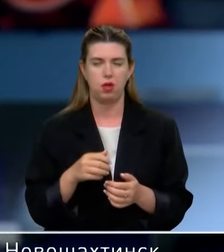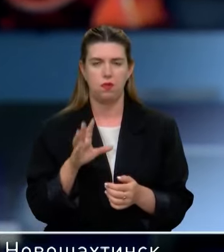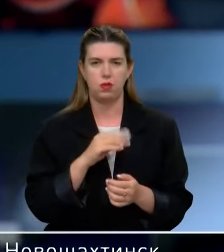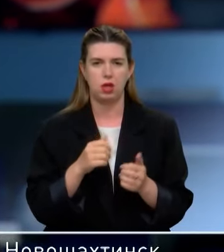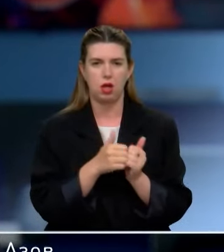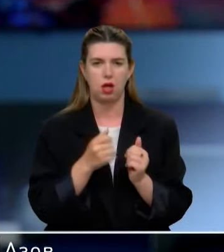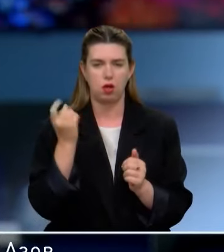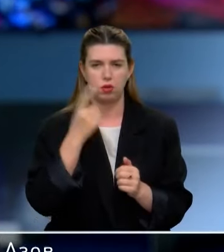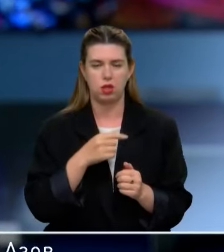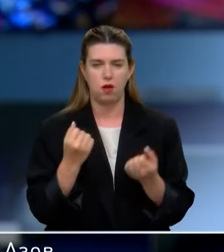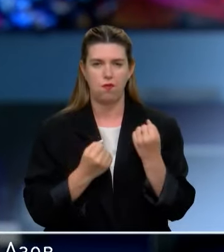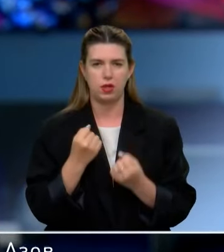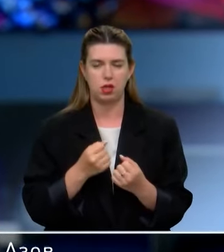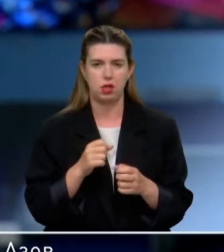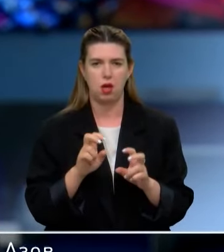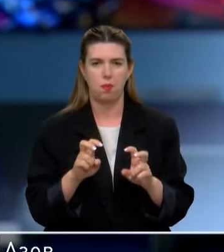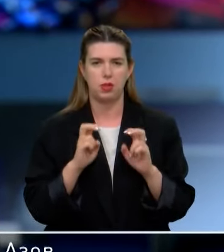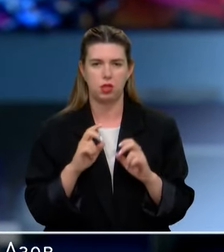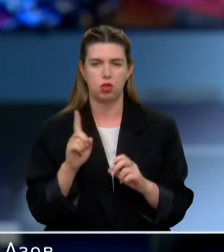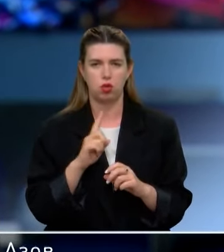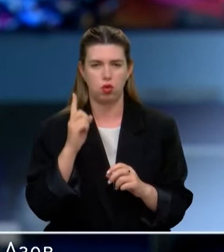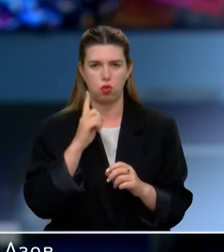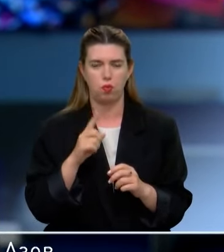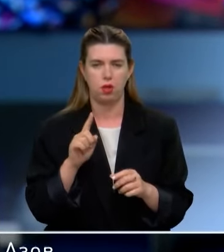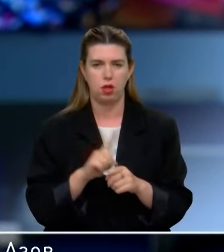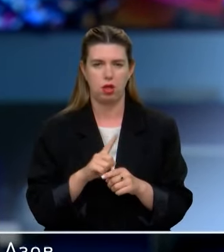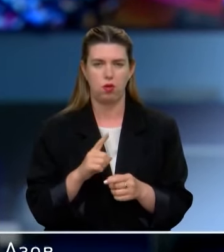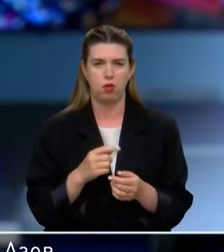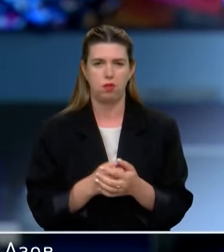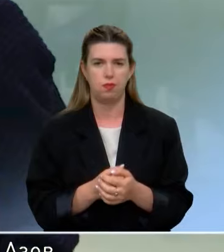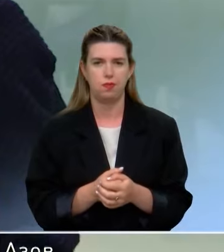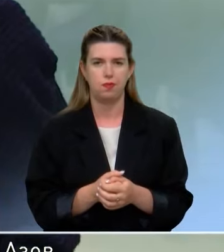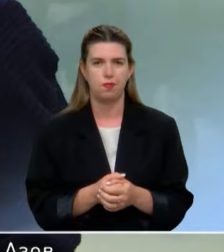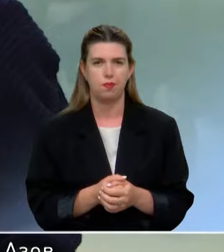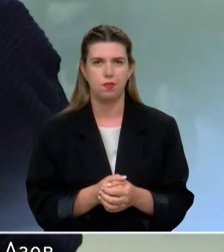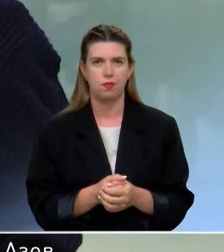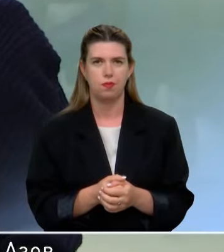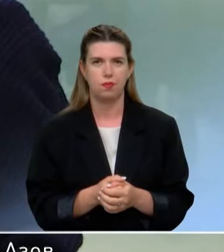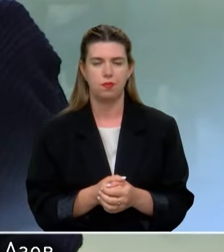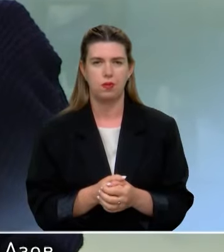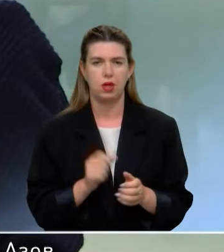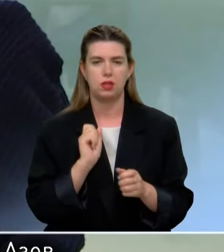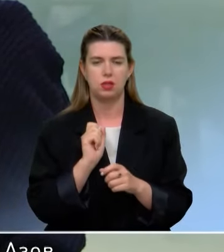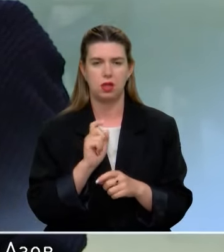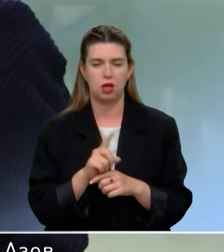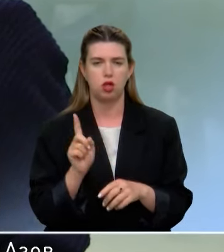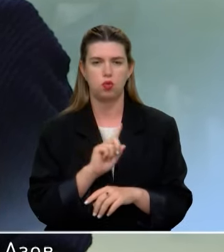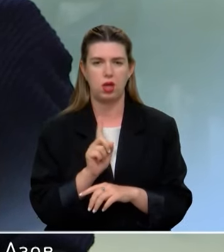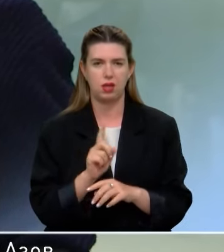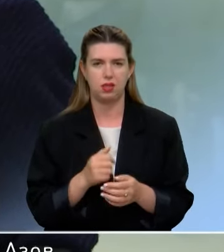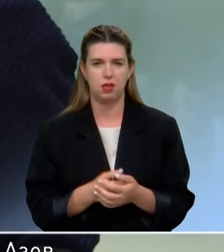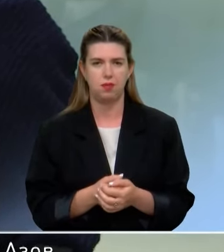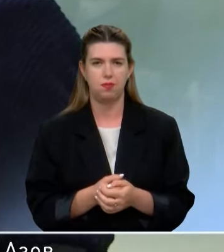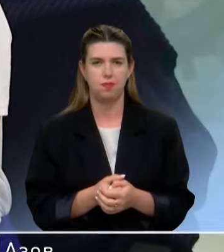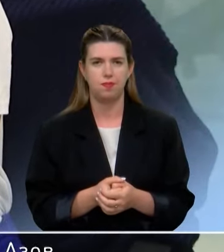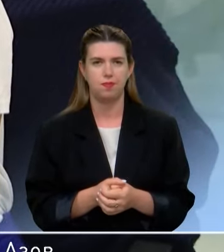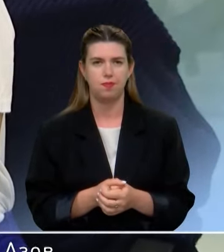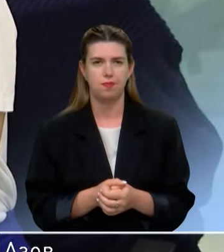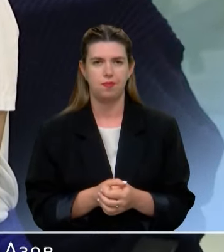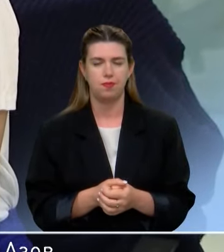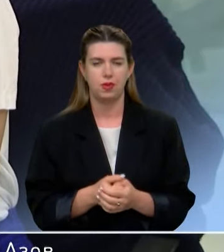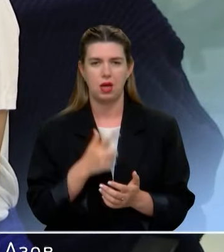Жукова узнала у водителей и пассажиров что они думают по этому поводу так закажука такси